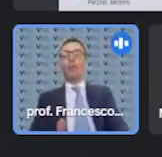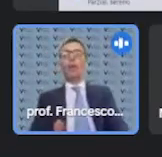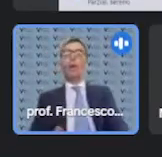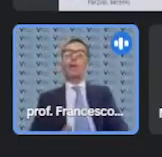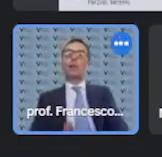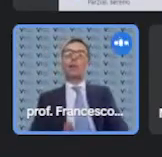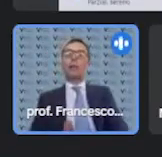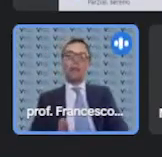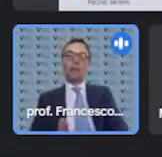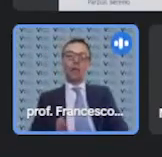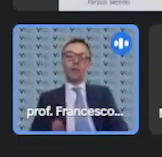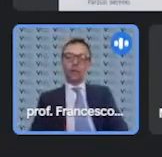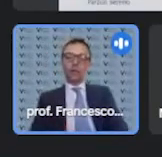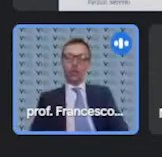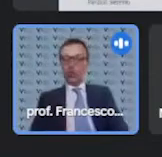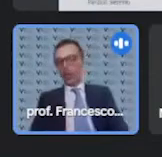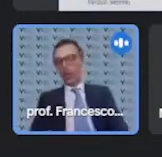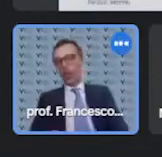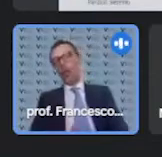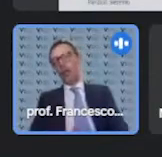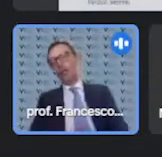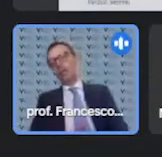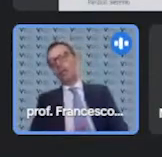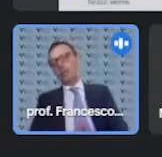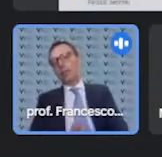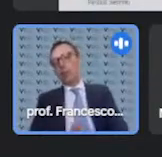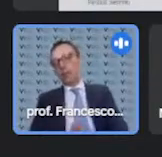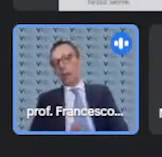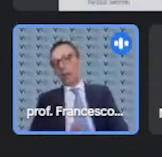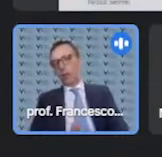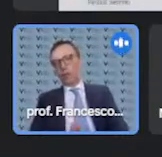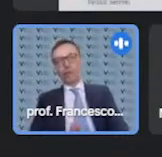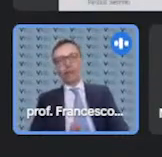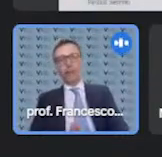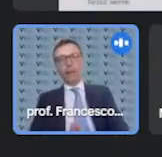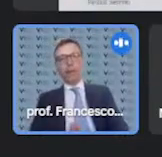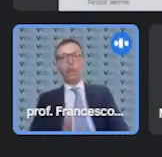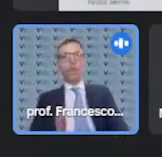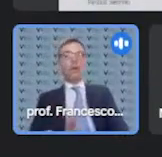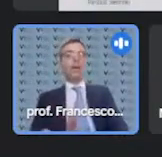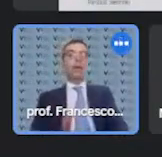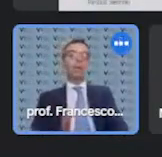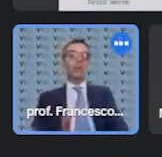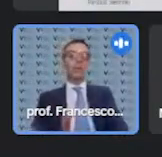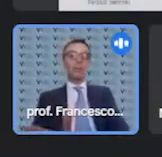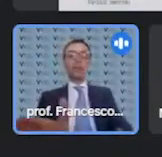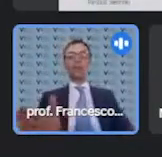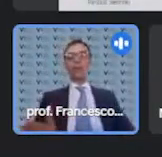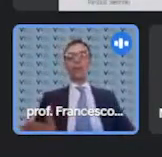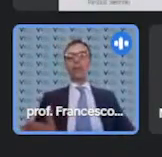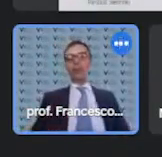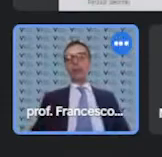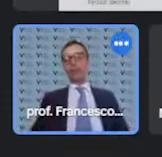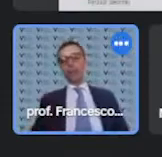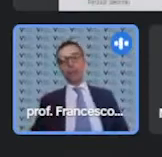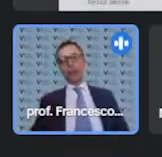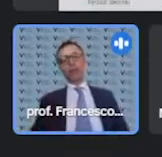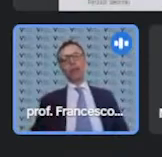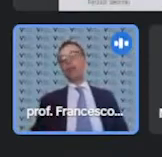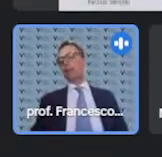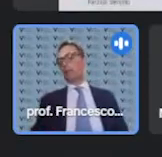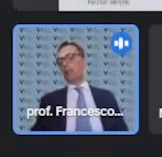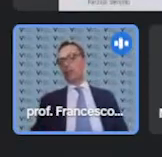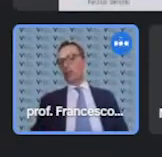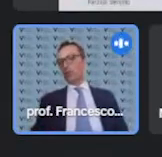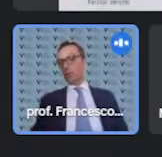tutta quanta la dotazione del sistema bibliotecario d'Ateneo. Ora, la biblioteca